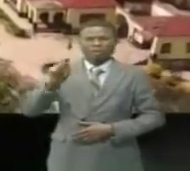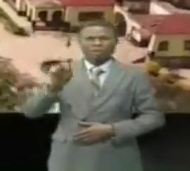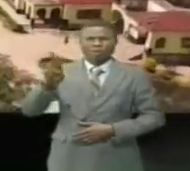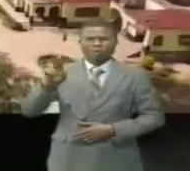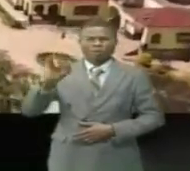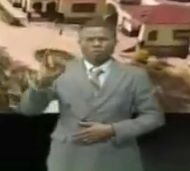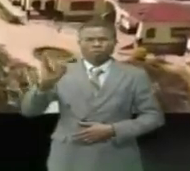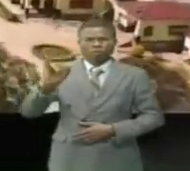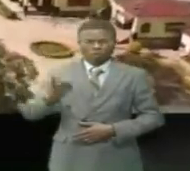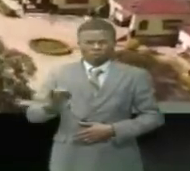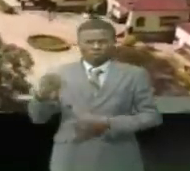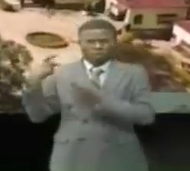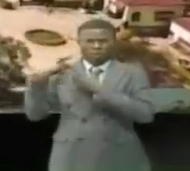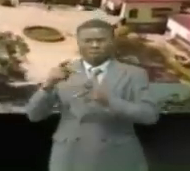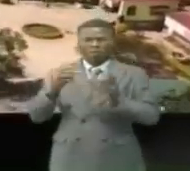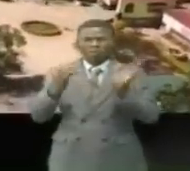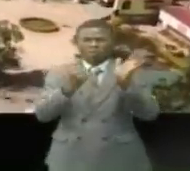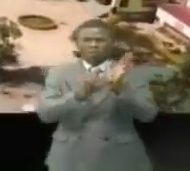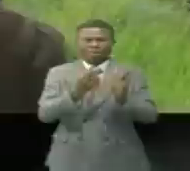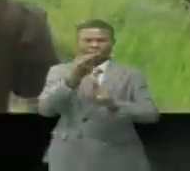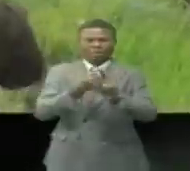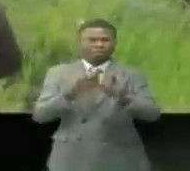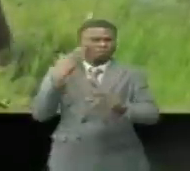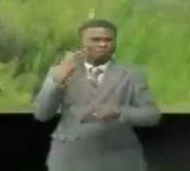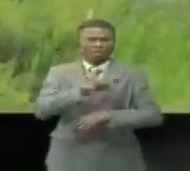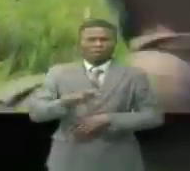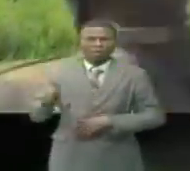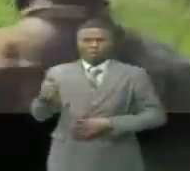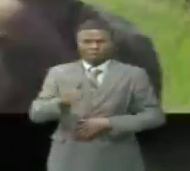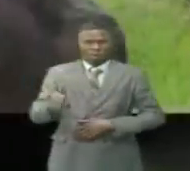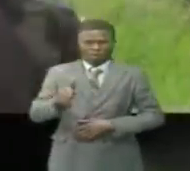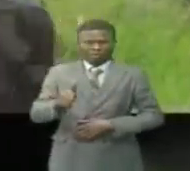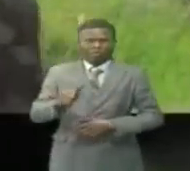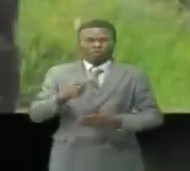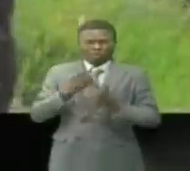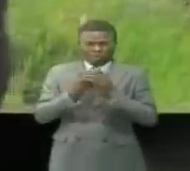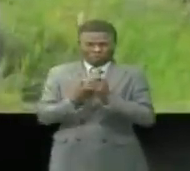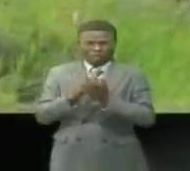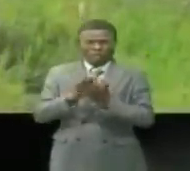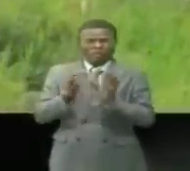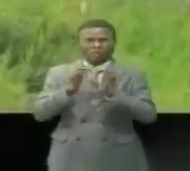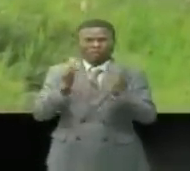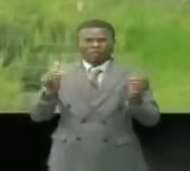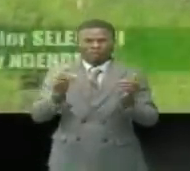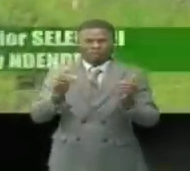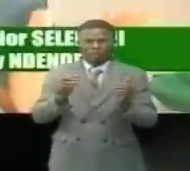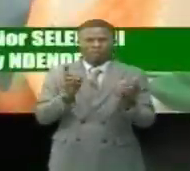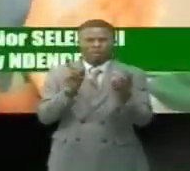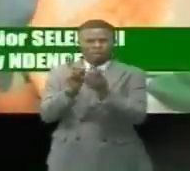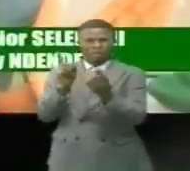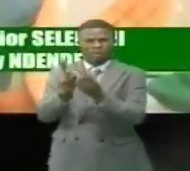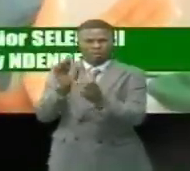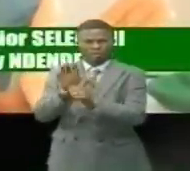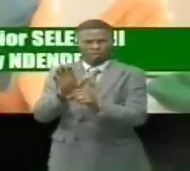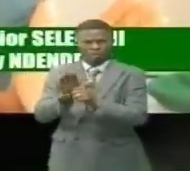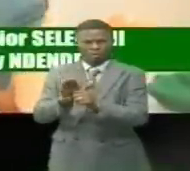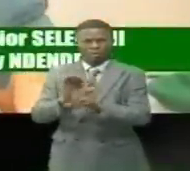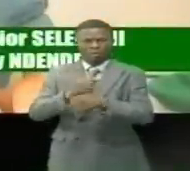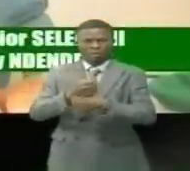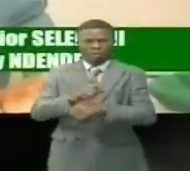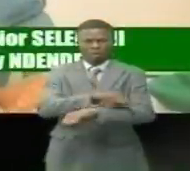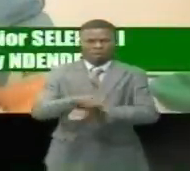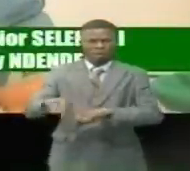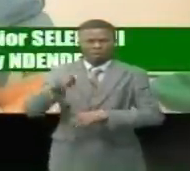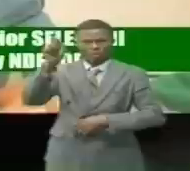siège depuis le 6 mai 2021 est en voie de stabilisation grâce à l'approche globalisante mise en place par